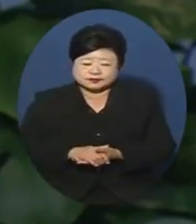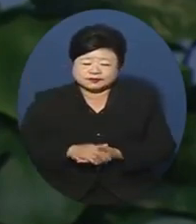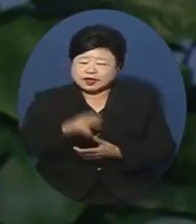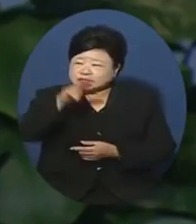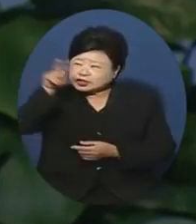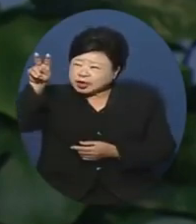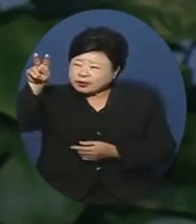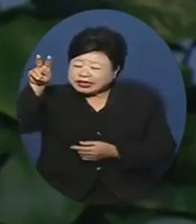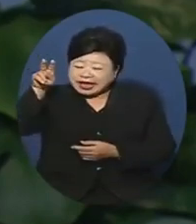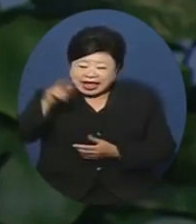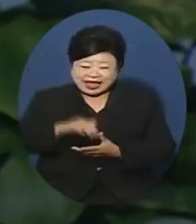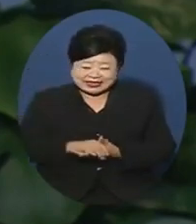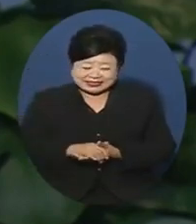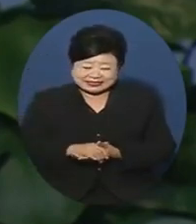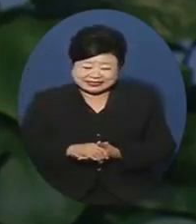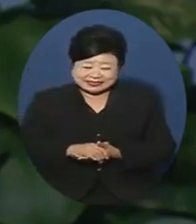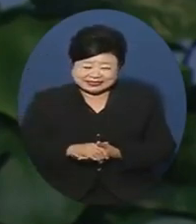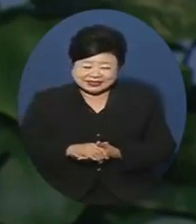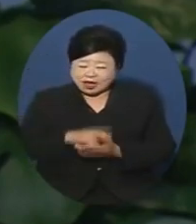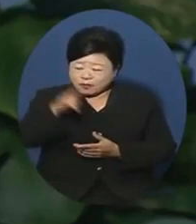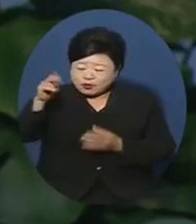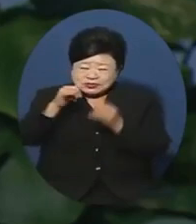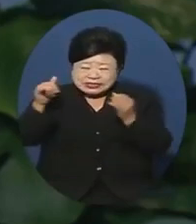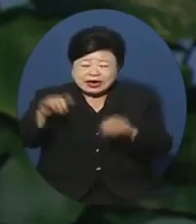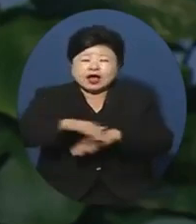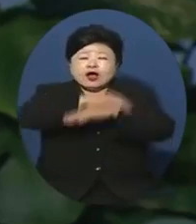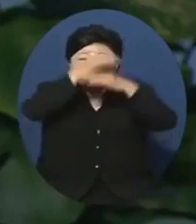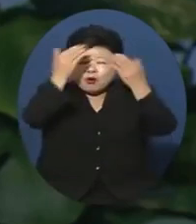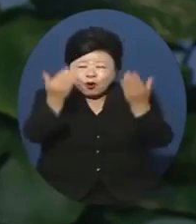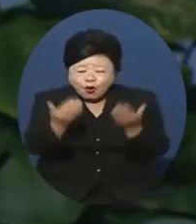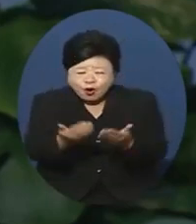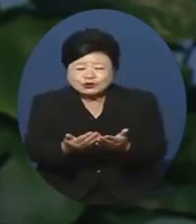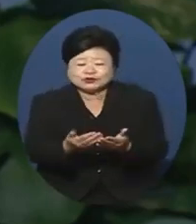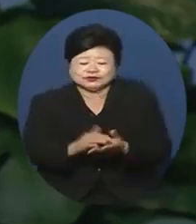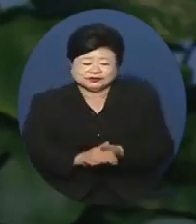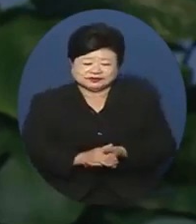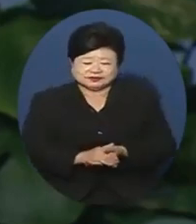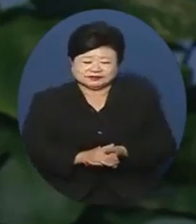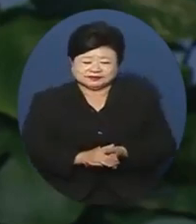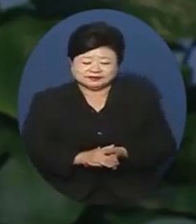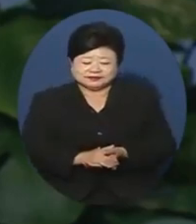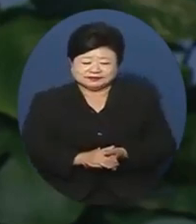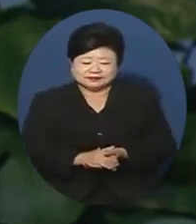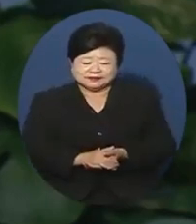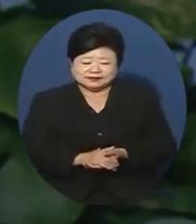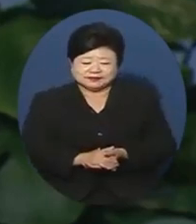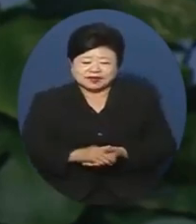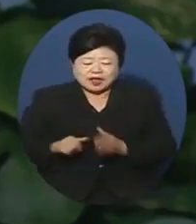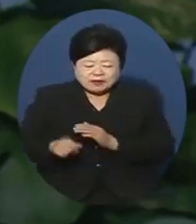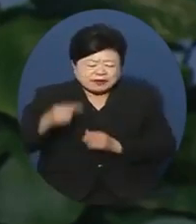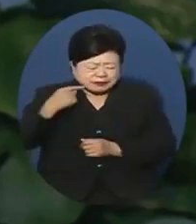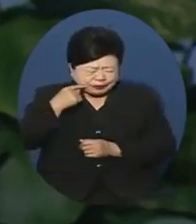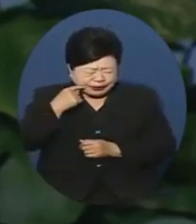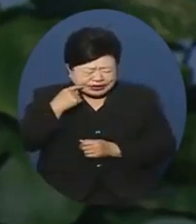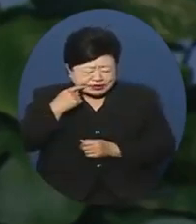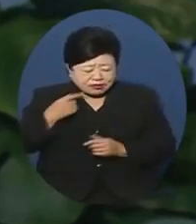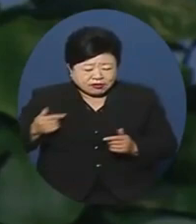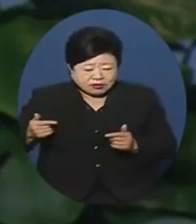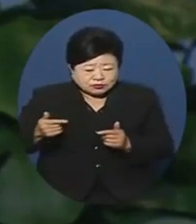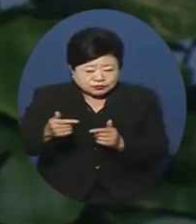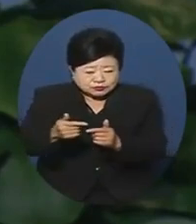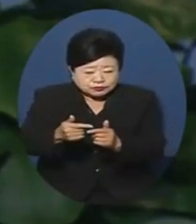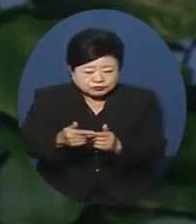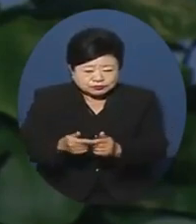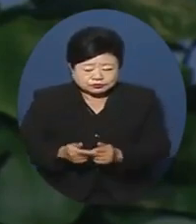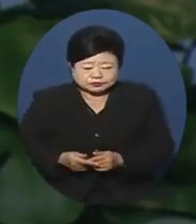쳐다보게 하니까 쳐다보는 사람마다 뱀의 독에서